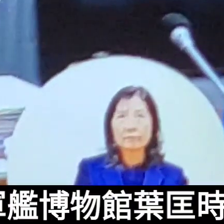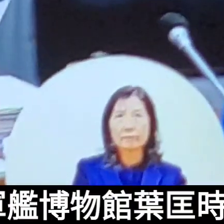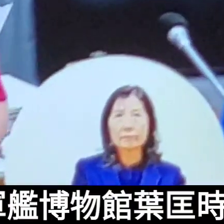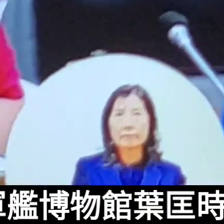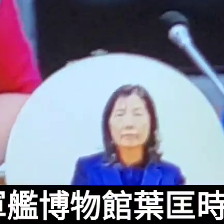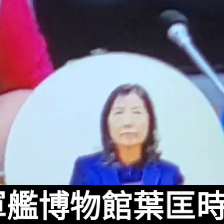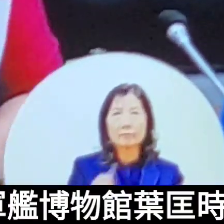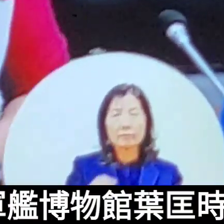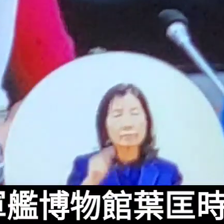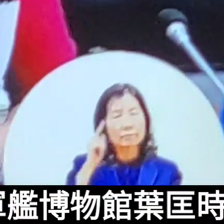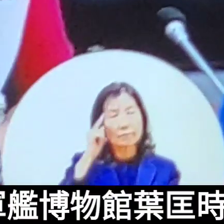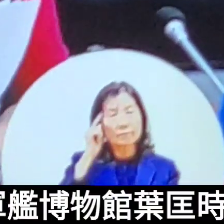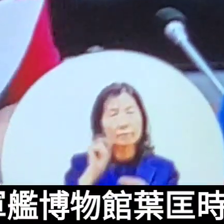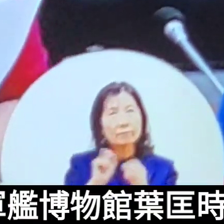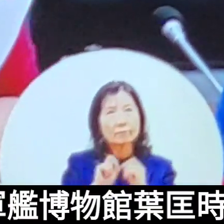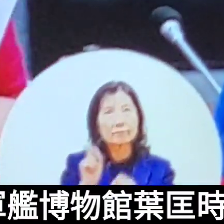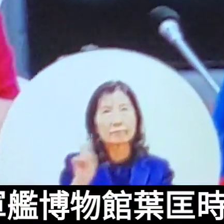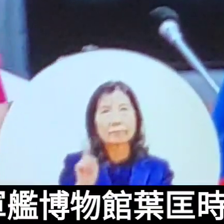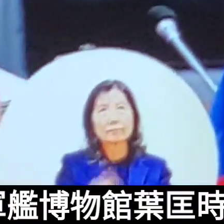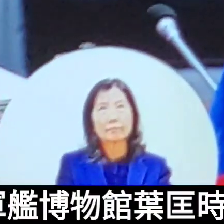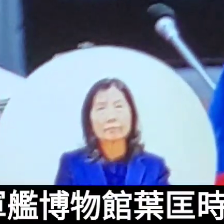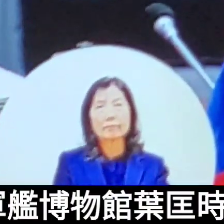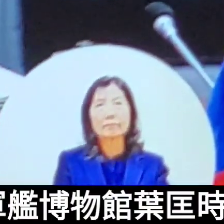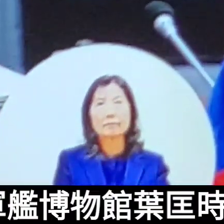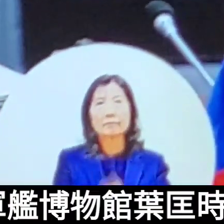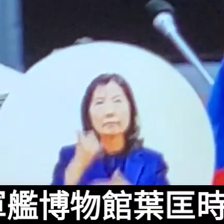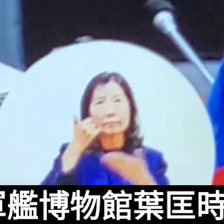好的构思啊。